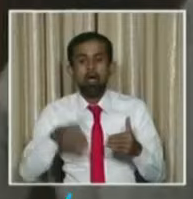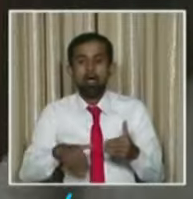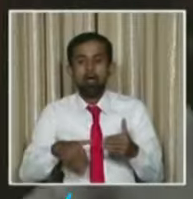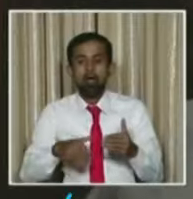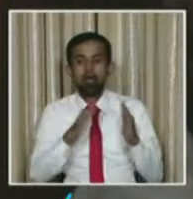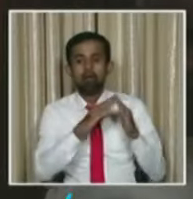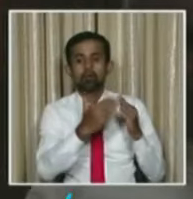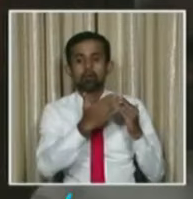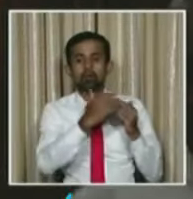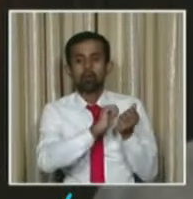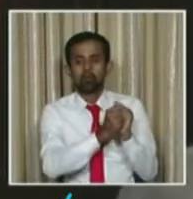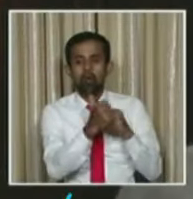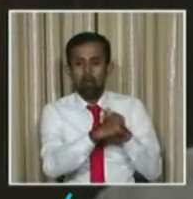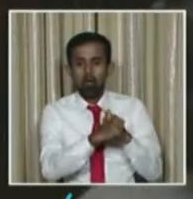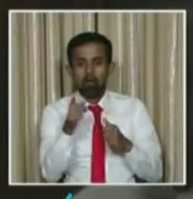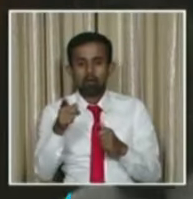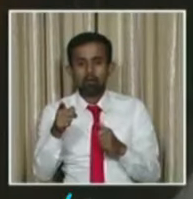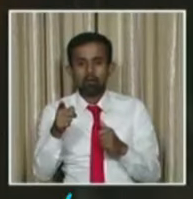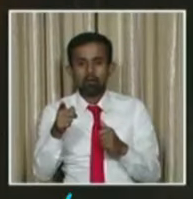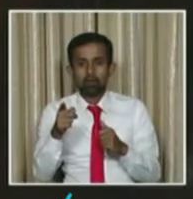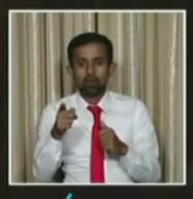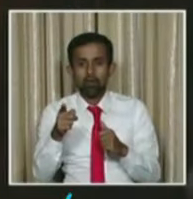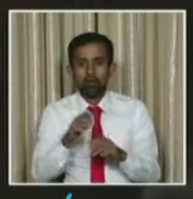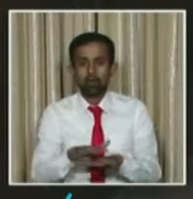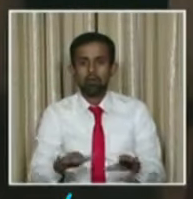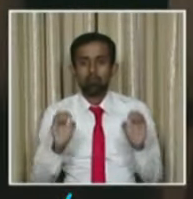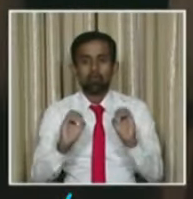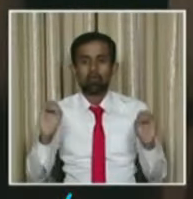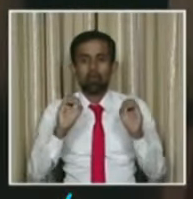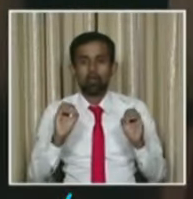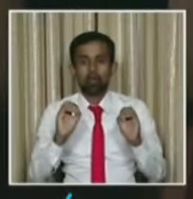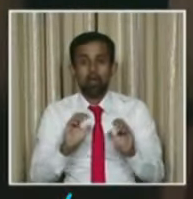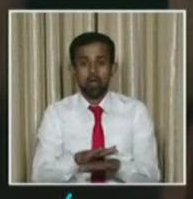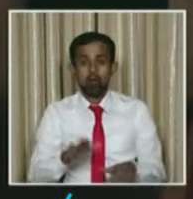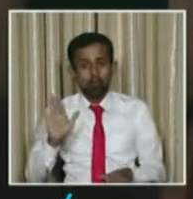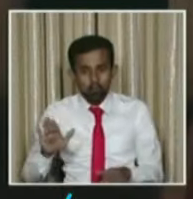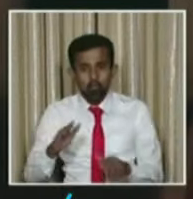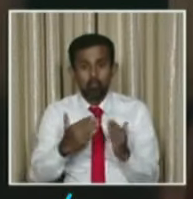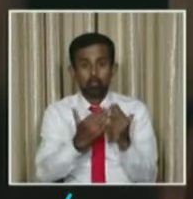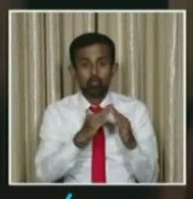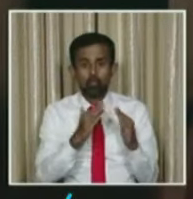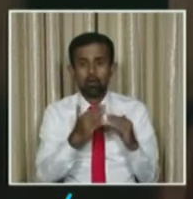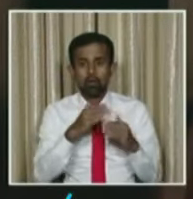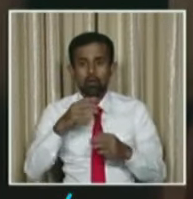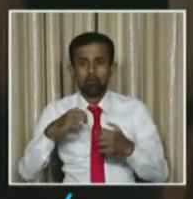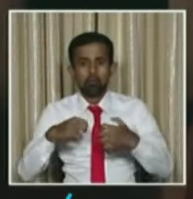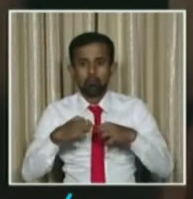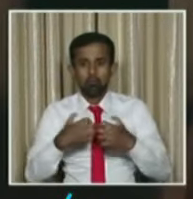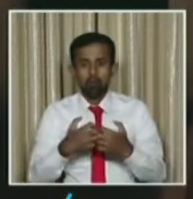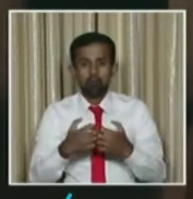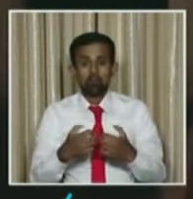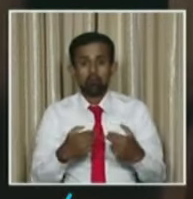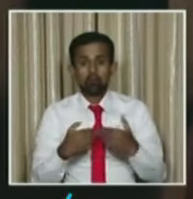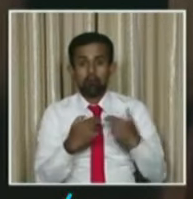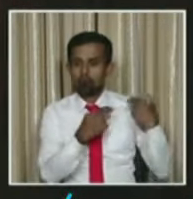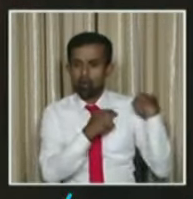අහන්න දැන් කතා කරලා. එහෙමයි රෙපෙයාර් කර. ළමෙක්වත් නැහැ ඔය ළමා නිවාසයේ අද. ළමයි ඉඳිද්දිත් රෙපෙයාර් කරන එක ළමයි ඉඳිත් කර දැන් මම වගකීමක් ඇතුව